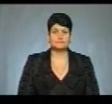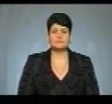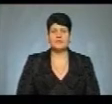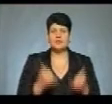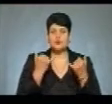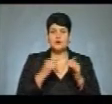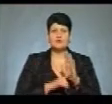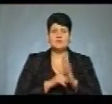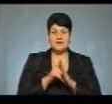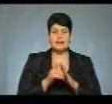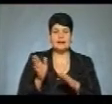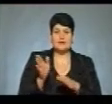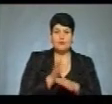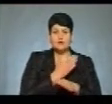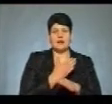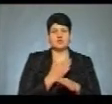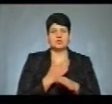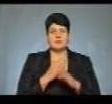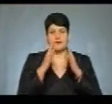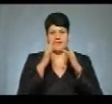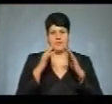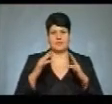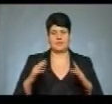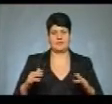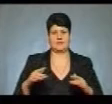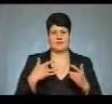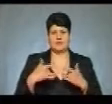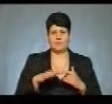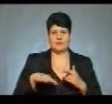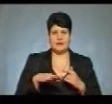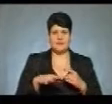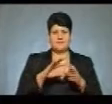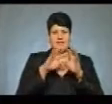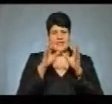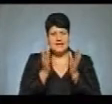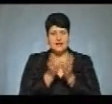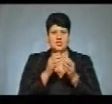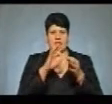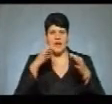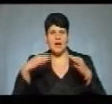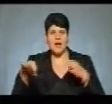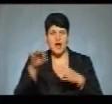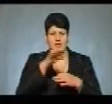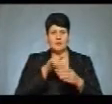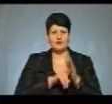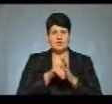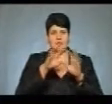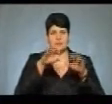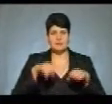Сьогодні розпочали демонтаж головної ялинки міста на театральному майдані. Іграшки та гірлянди з головної ялинки почали знімати